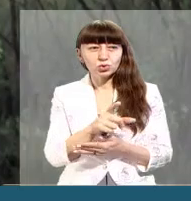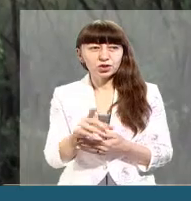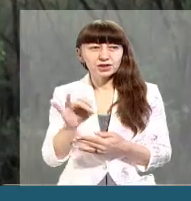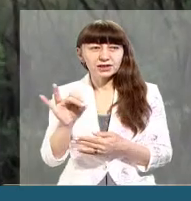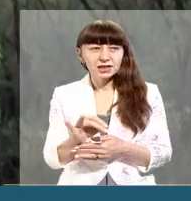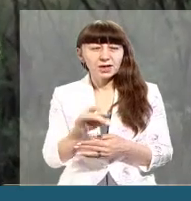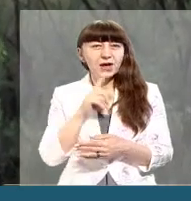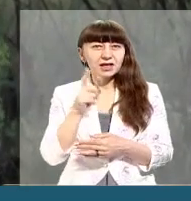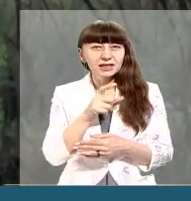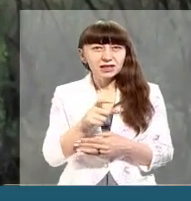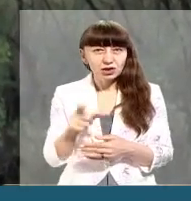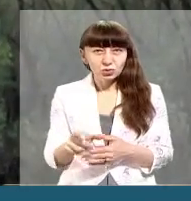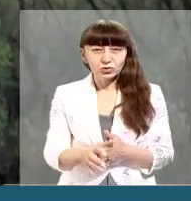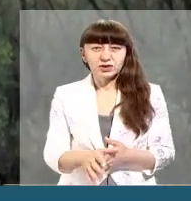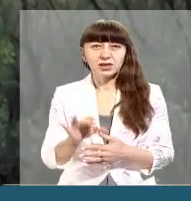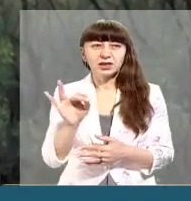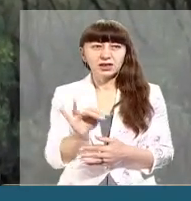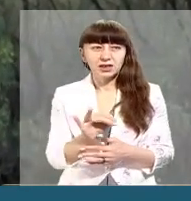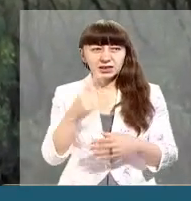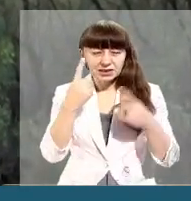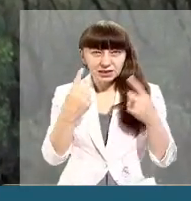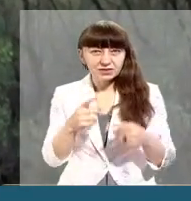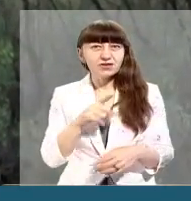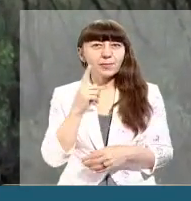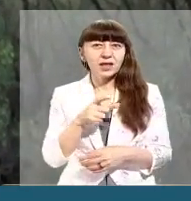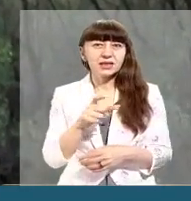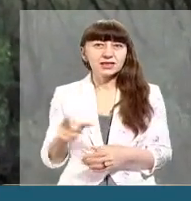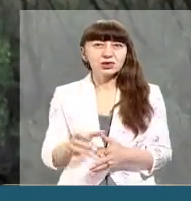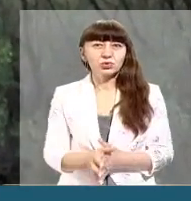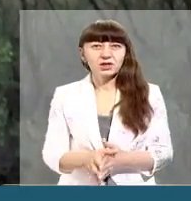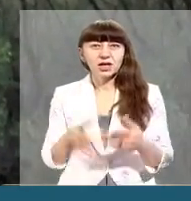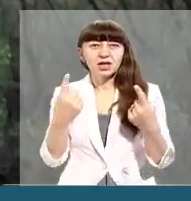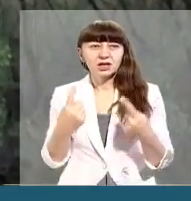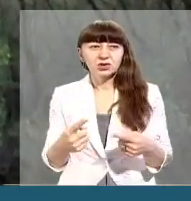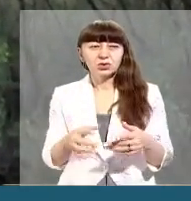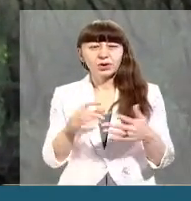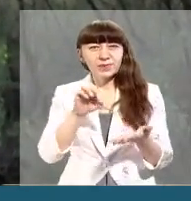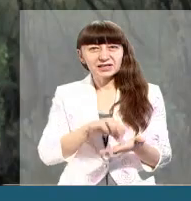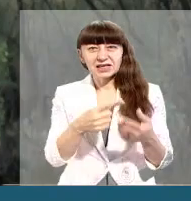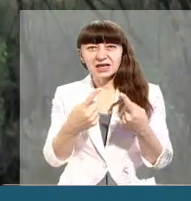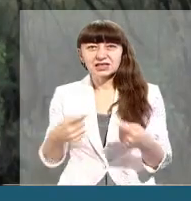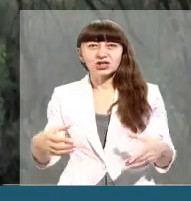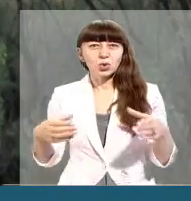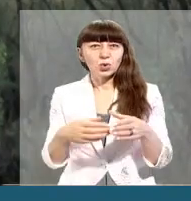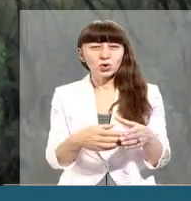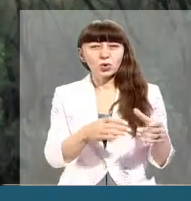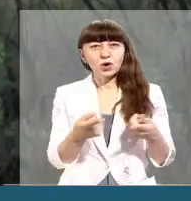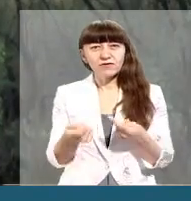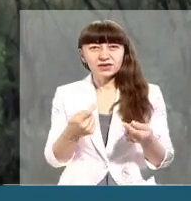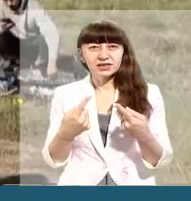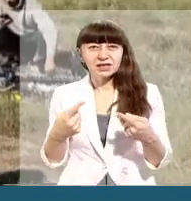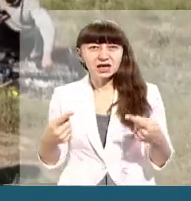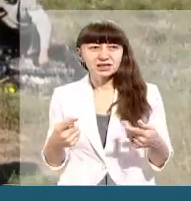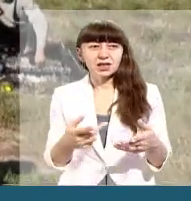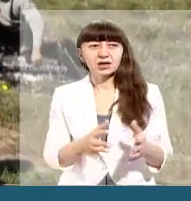и молодежь, значит, инициативная молодежь, другие представители различных организаций, квазисектора, подведомственных